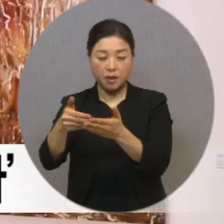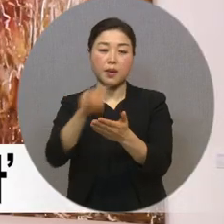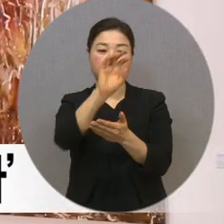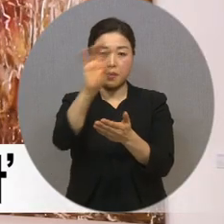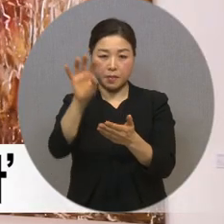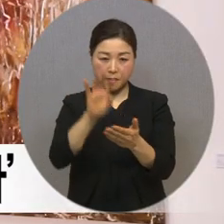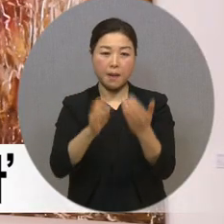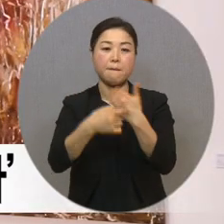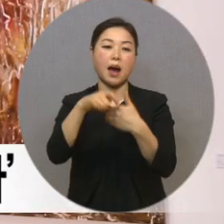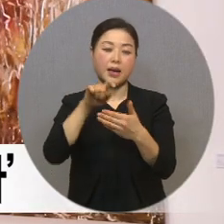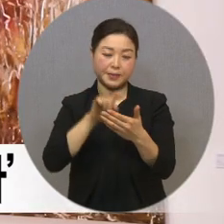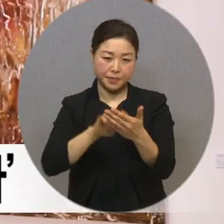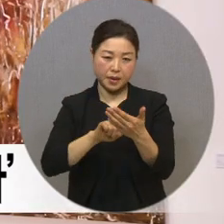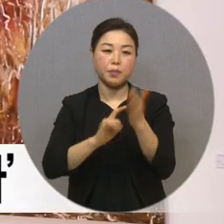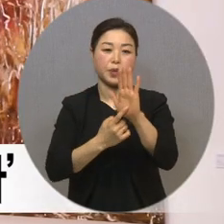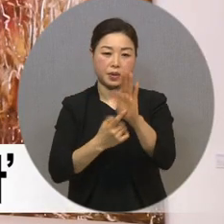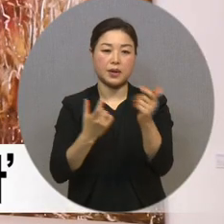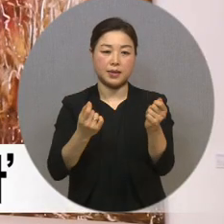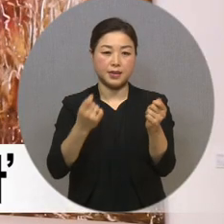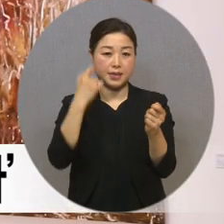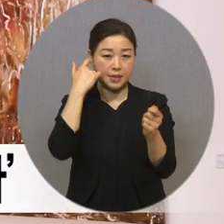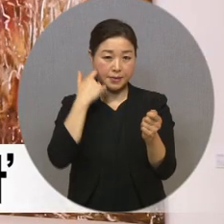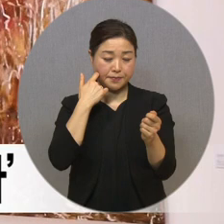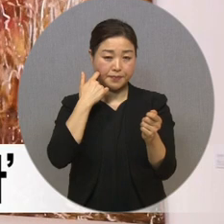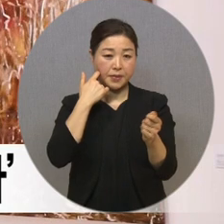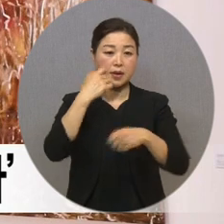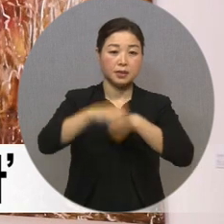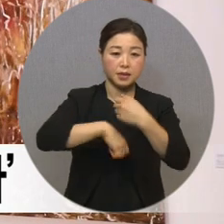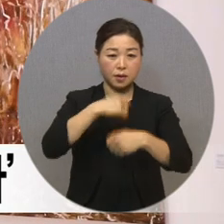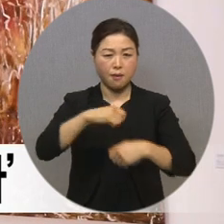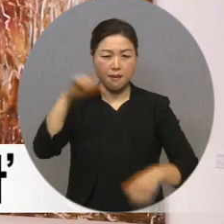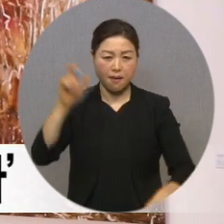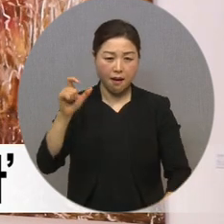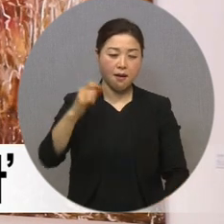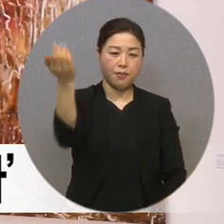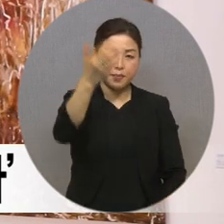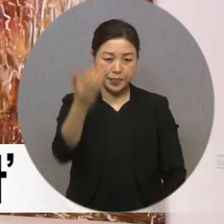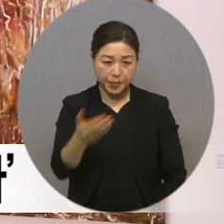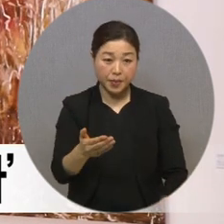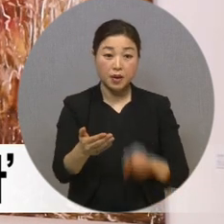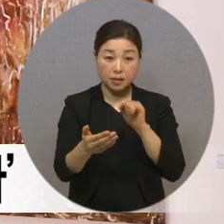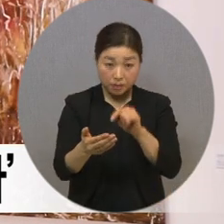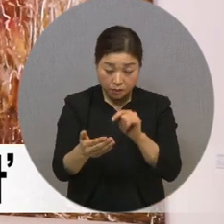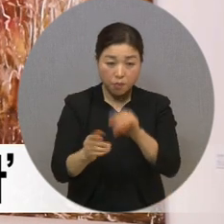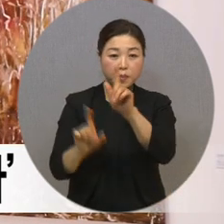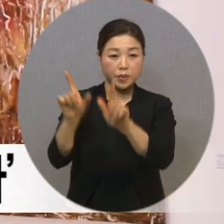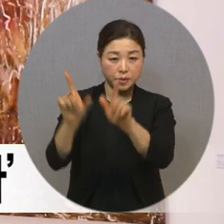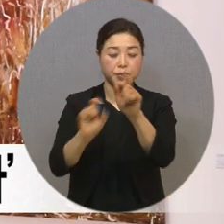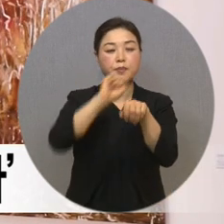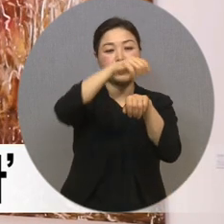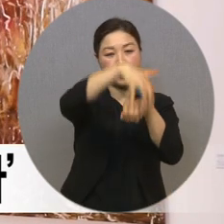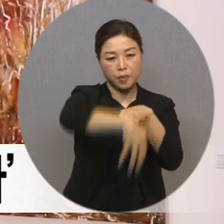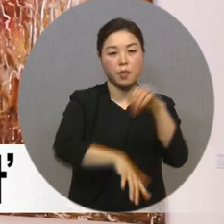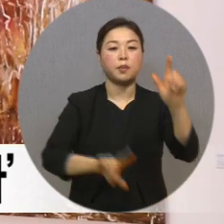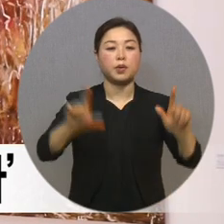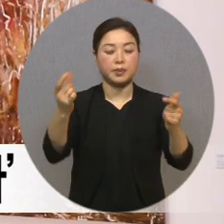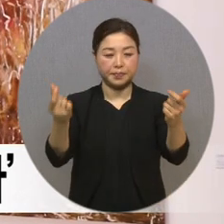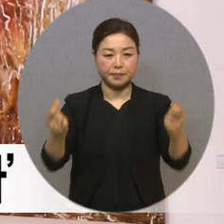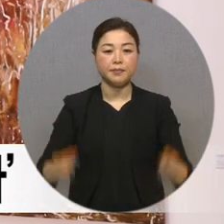자유스럽고 극적인 피획이 강조된 작업은 내면으로 흘러내리는 극적인 폭포의 이미지를